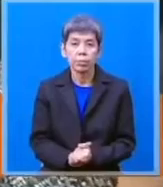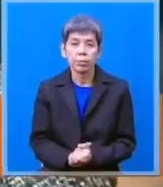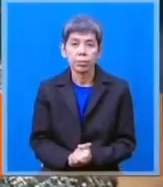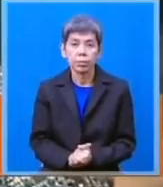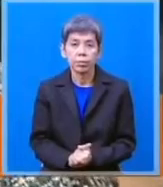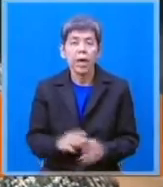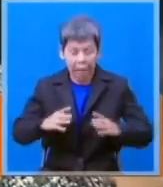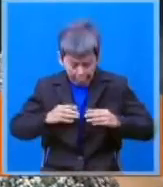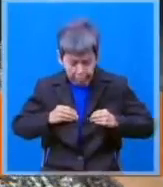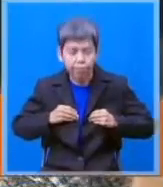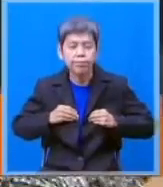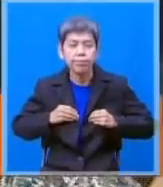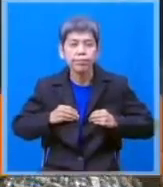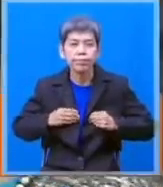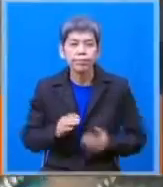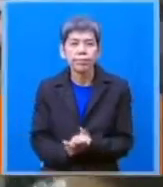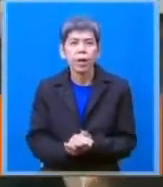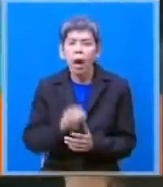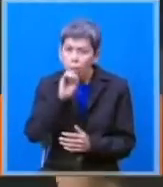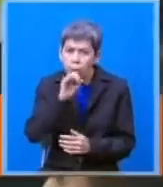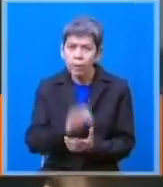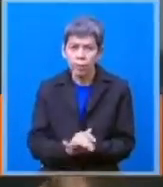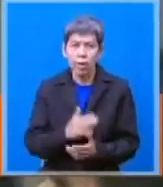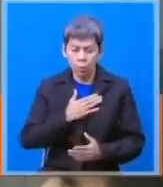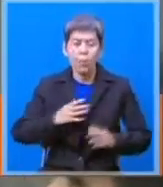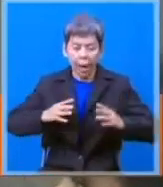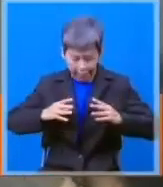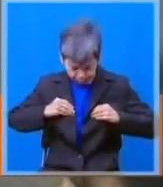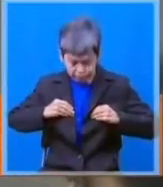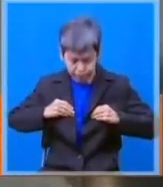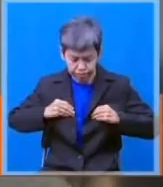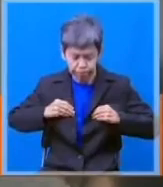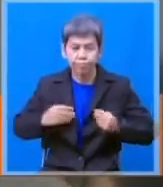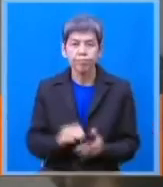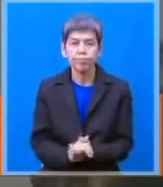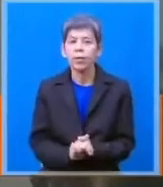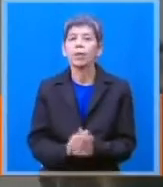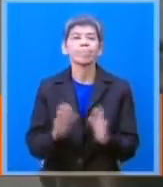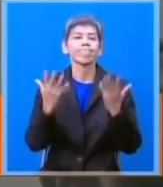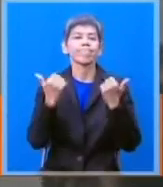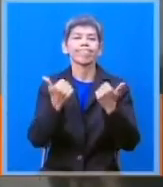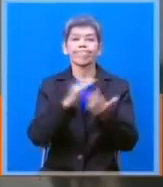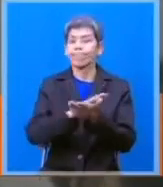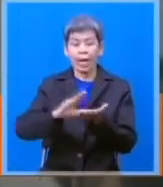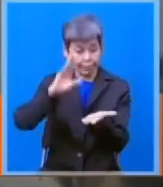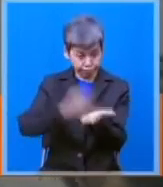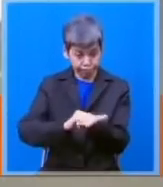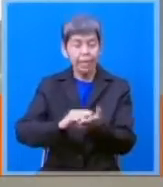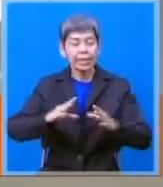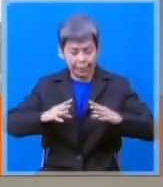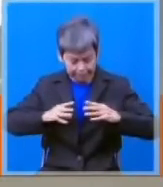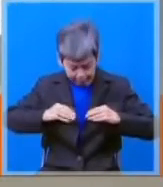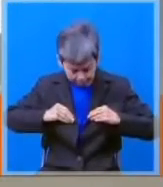เห็นด้วยนะไม่ขึ้นแล้ว ท่านชาดาช่วยยืนยันอีกทีครับ เห็นด้วยครับผม ครับก็จบนะครับช่วยบันทึกด้วยว่าท่านชาด